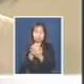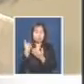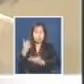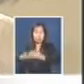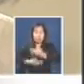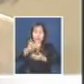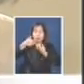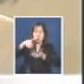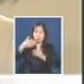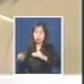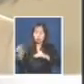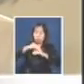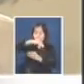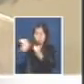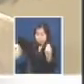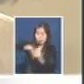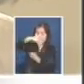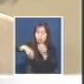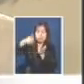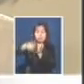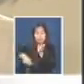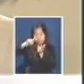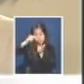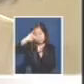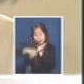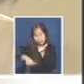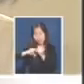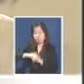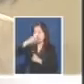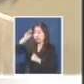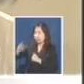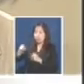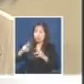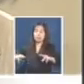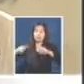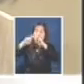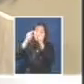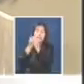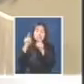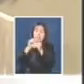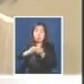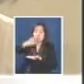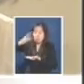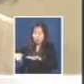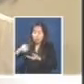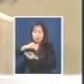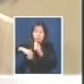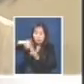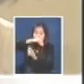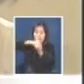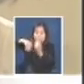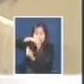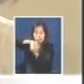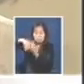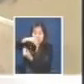มากก็แน่นอนก็ต้องกลับมาเป็นภาษีที่จะจ่ายกลับเข้ามาสู่ภาครัฐก็กลับไปทำให้เกิดการกระตุ้นเศรษฐกิจที่จะหมุนเวียน